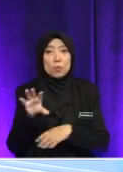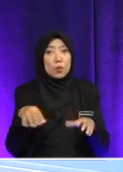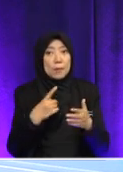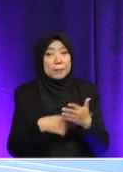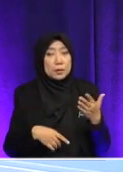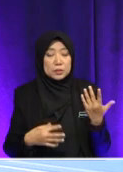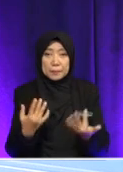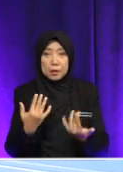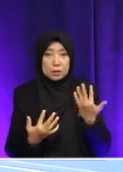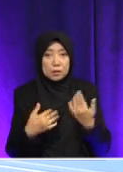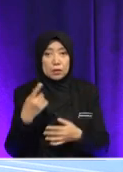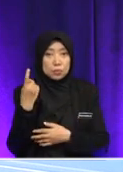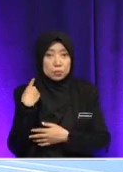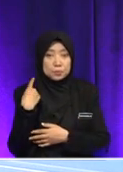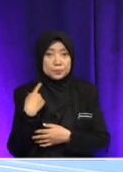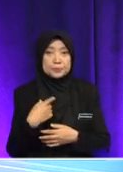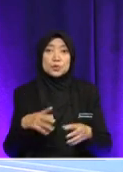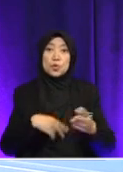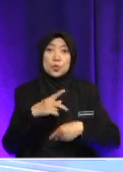terlebih dahulu